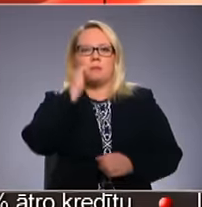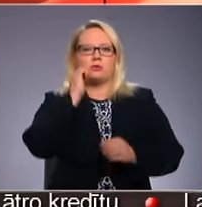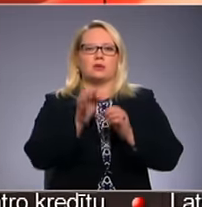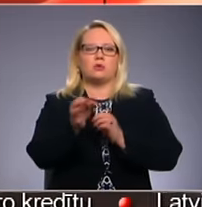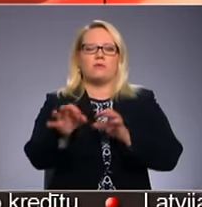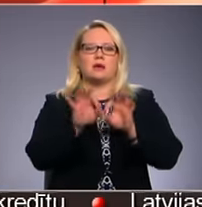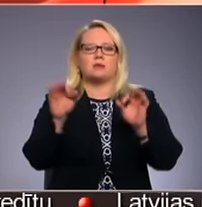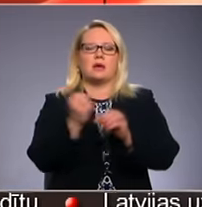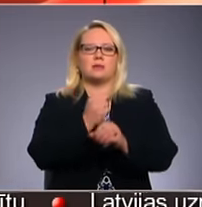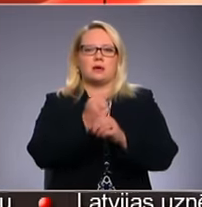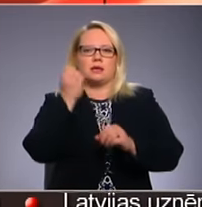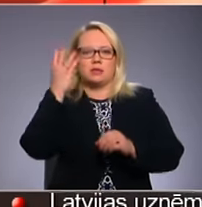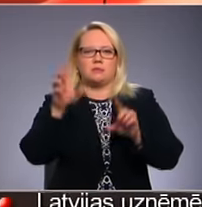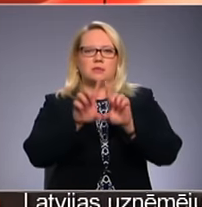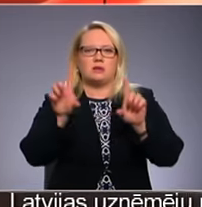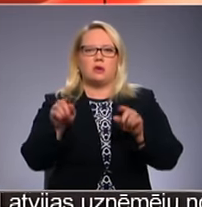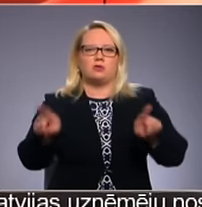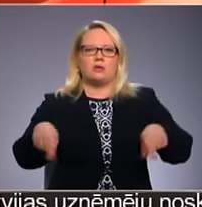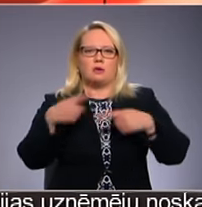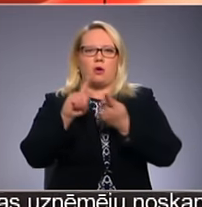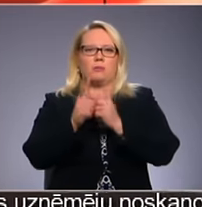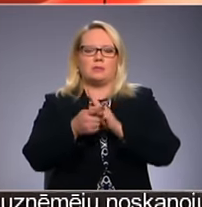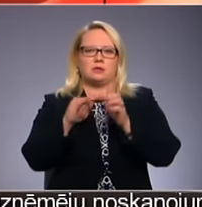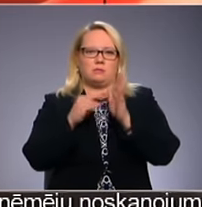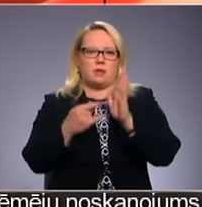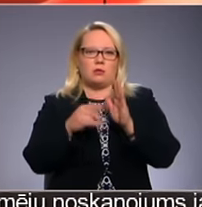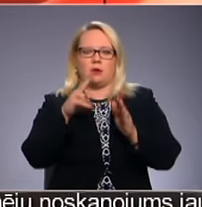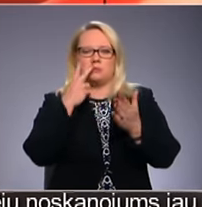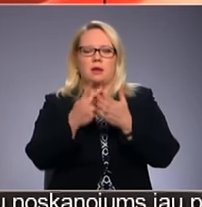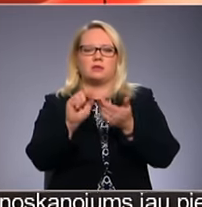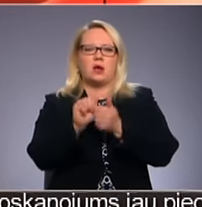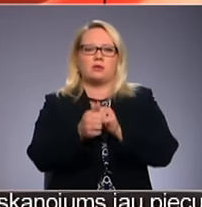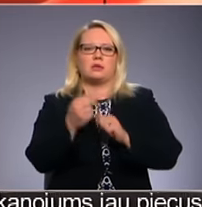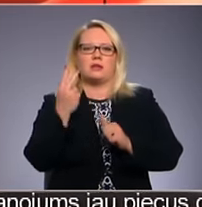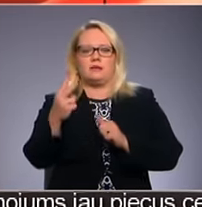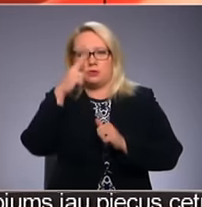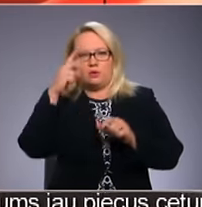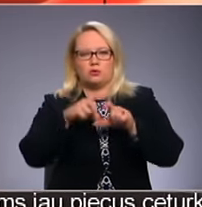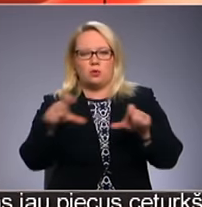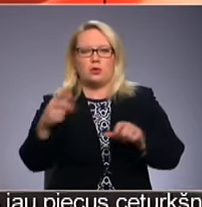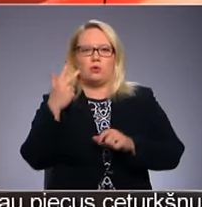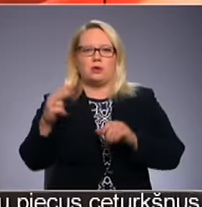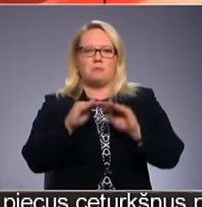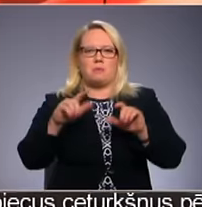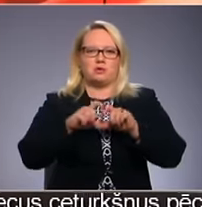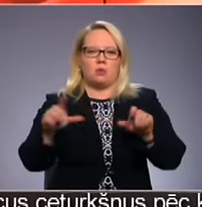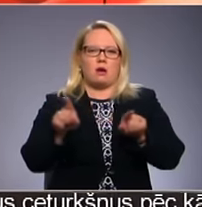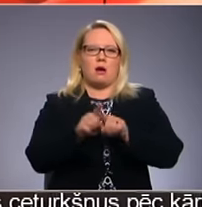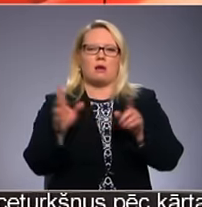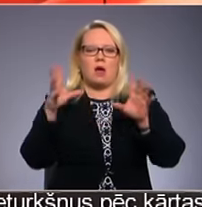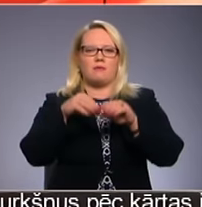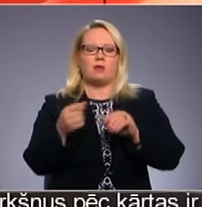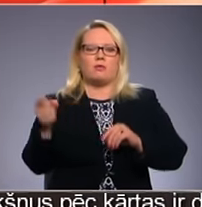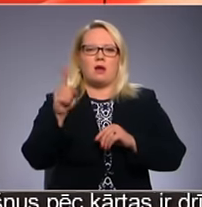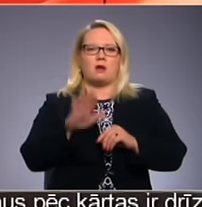Bauskas novadā sāk izstrādāt izglītības iestāžu attīstības un optimizācijas plānu, kas paredz reorganizēt divas vidusskolas un trīs pamatskolas,